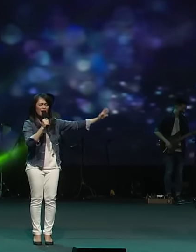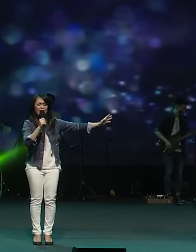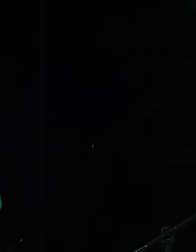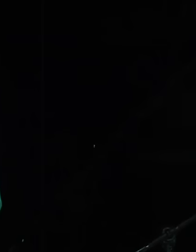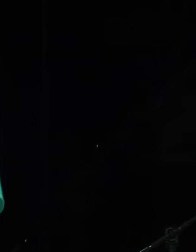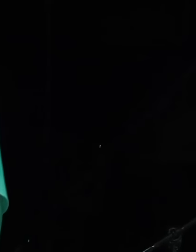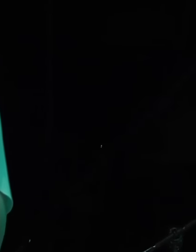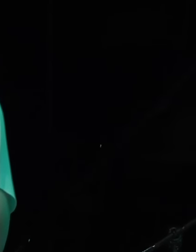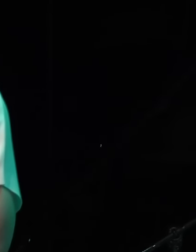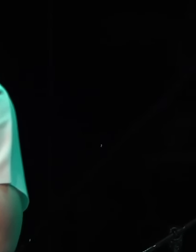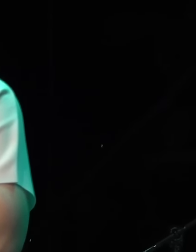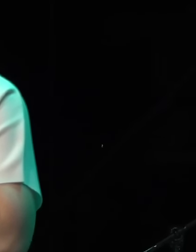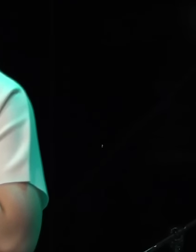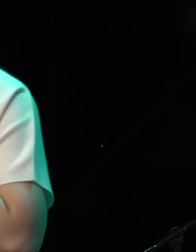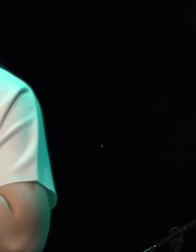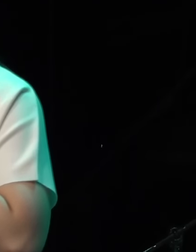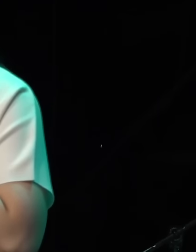pulihkan dan